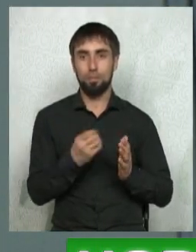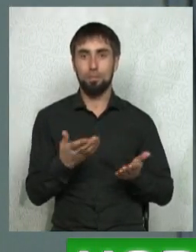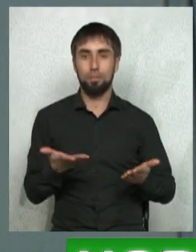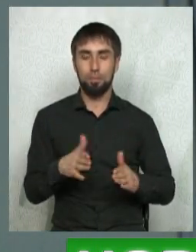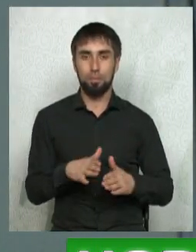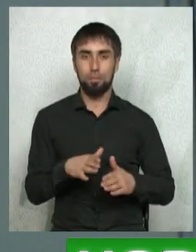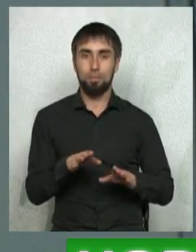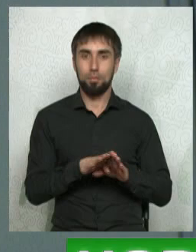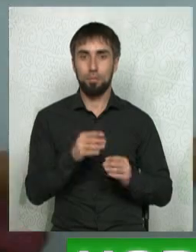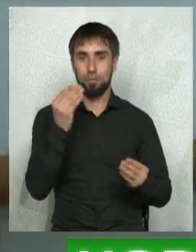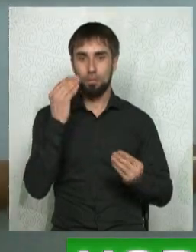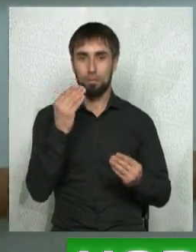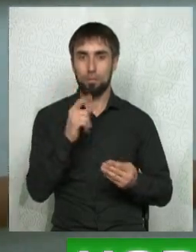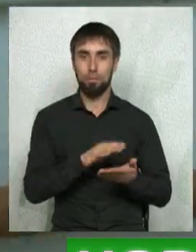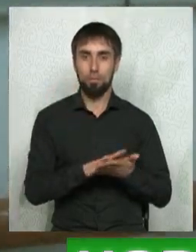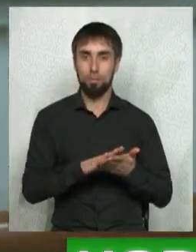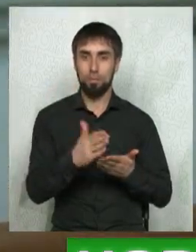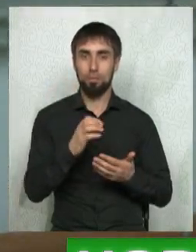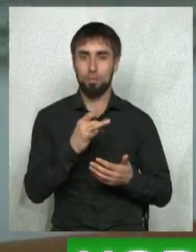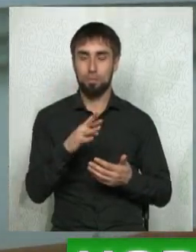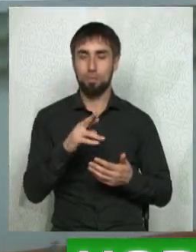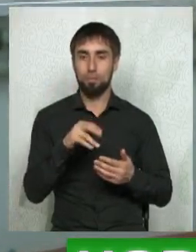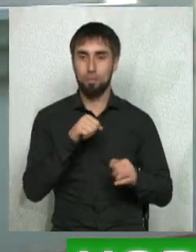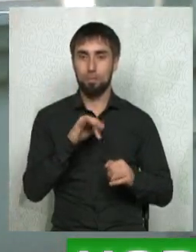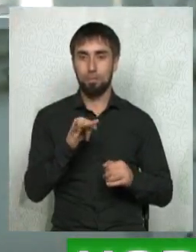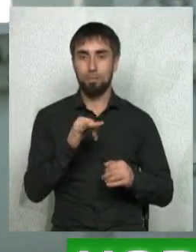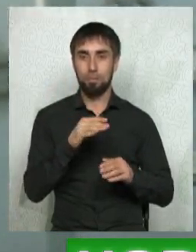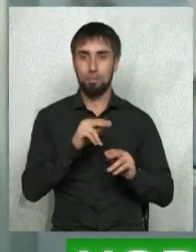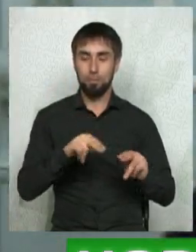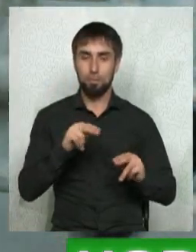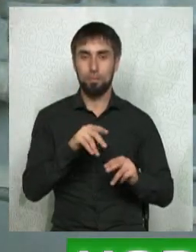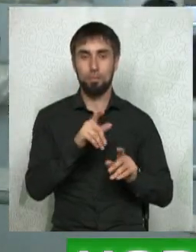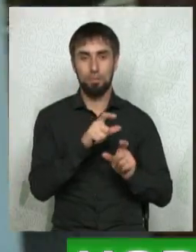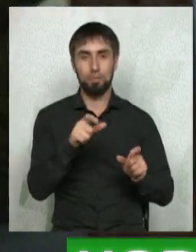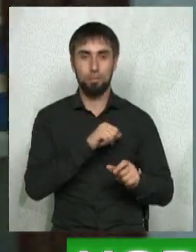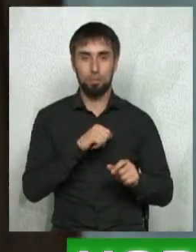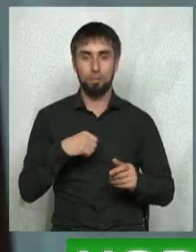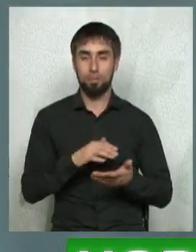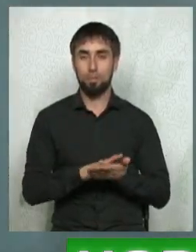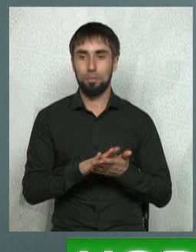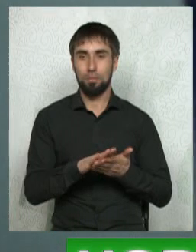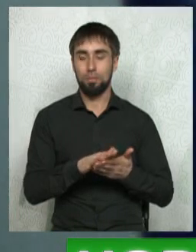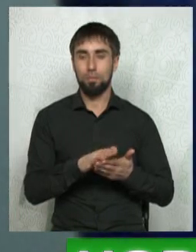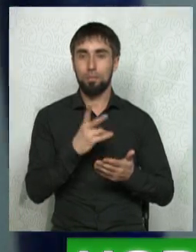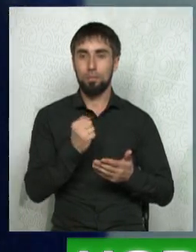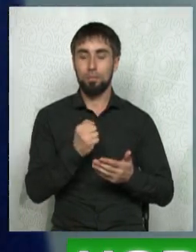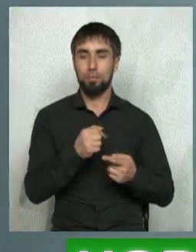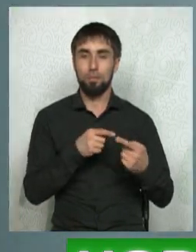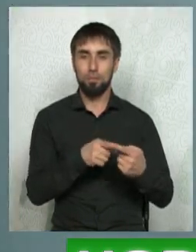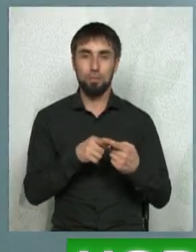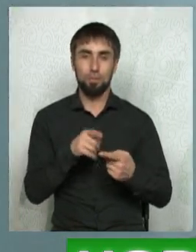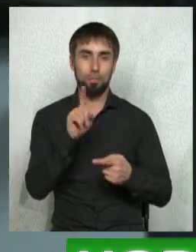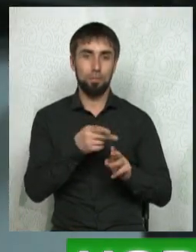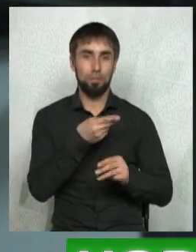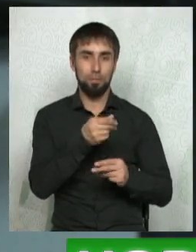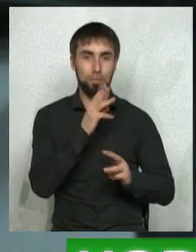остаются. Так, к примеру, за чистотой в секции бокса тренеры и воспитанники пока вынуждены следить сами. Средств на технический персонал нет.